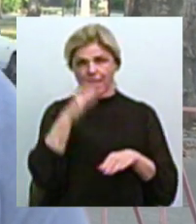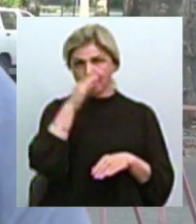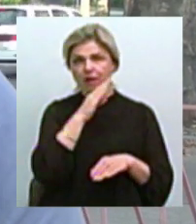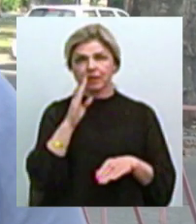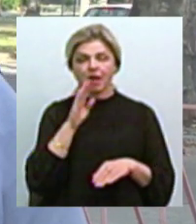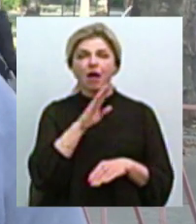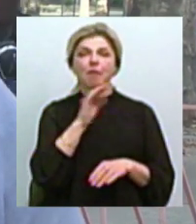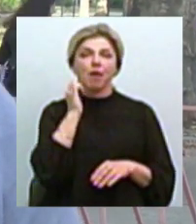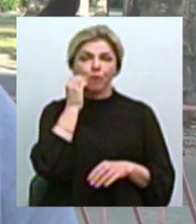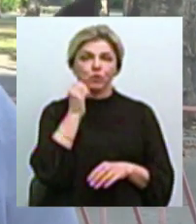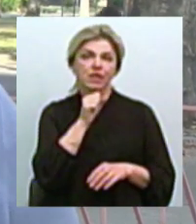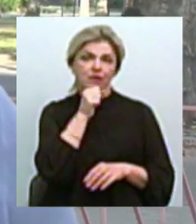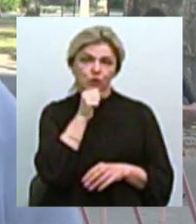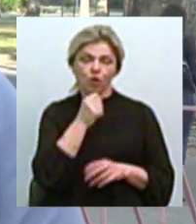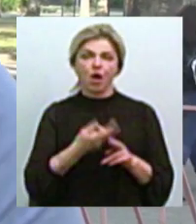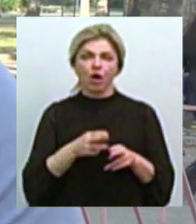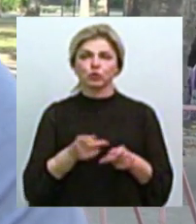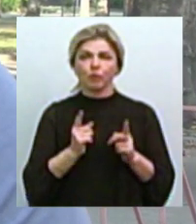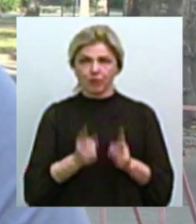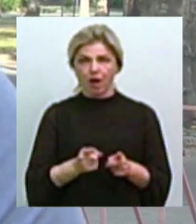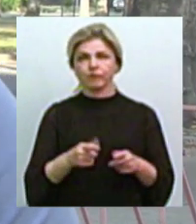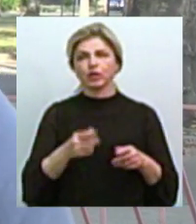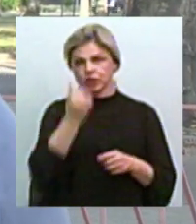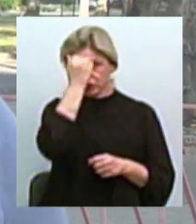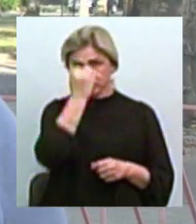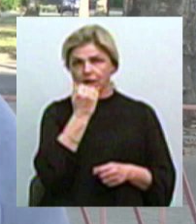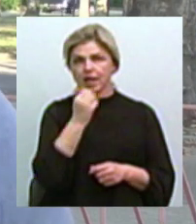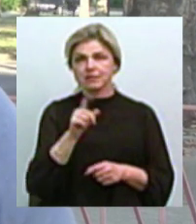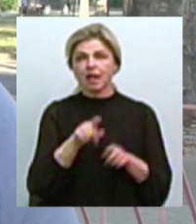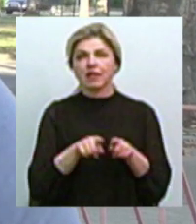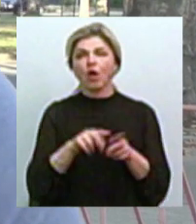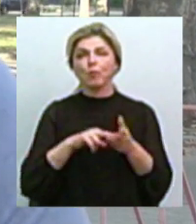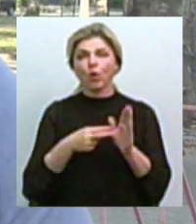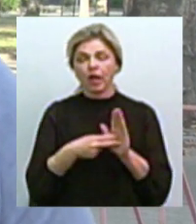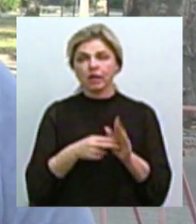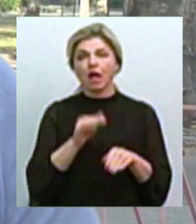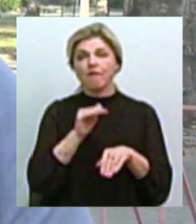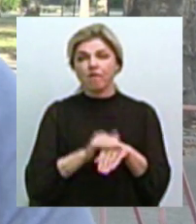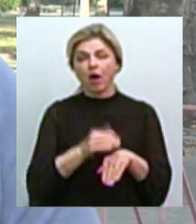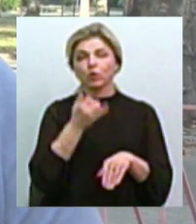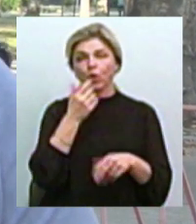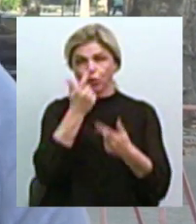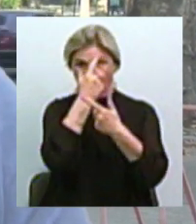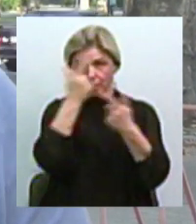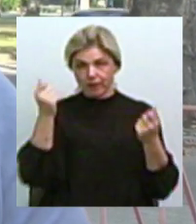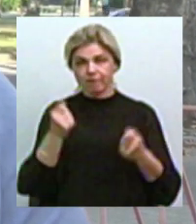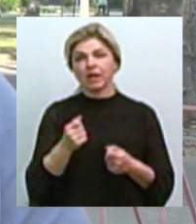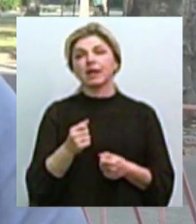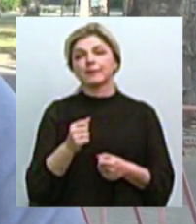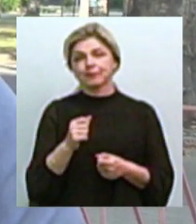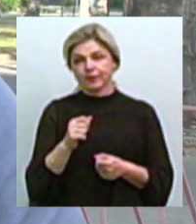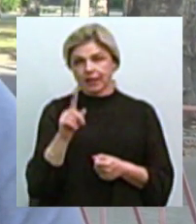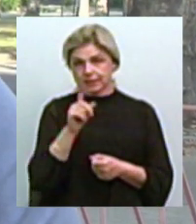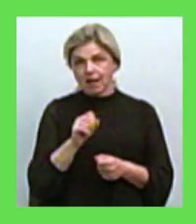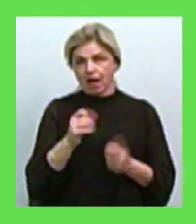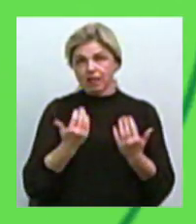татусів, які справді щиро дякують за цей проєкт. І навіть такий факт, що коли ми оголосили про набір цього року, всього за добу були укомплектовані